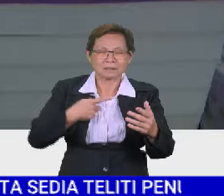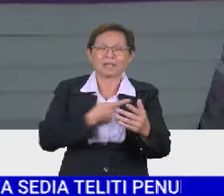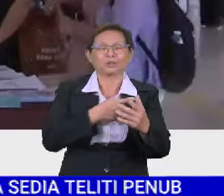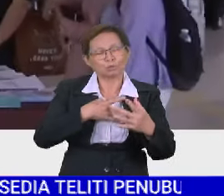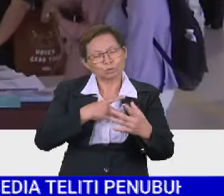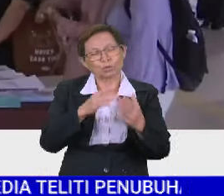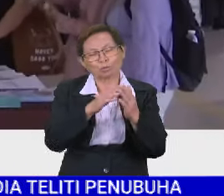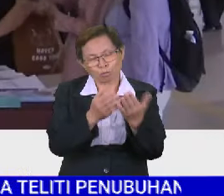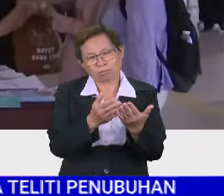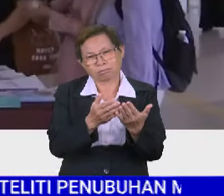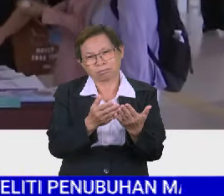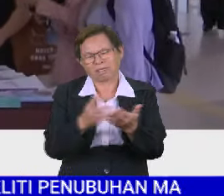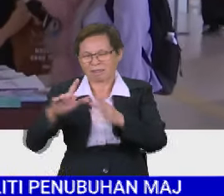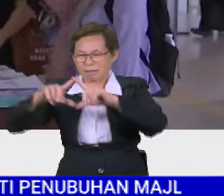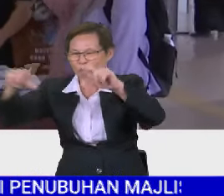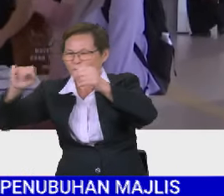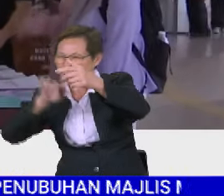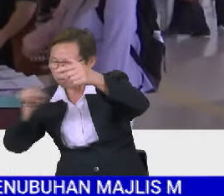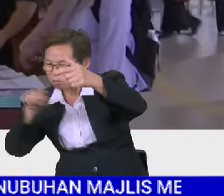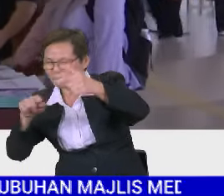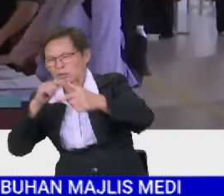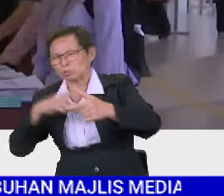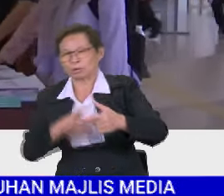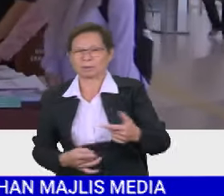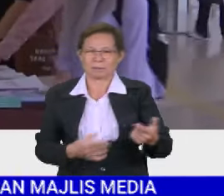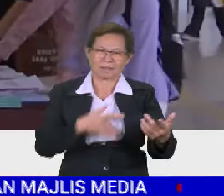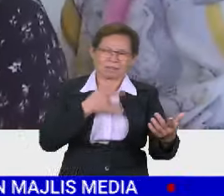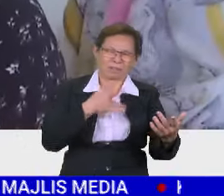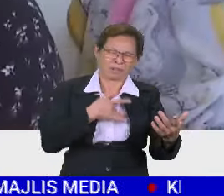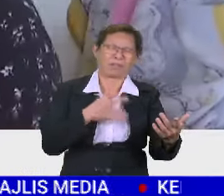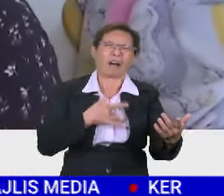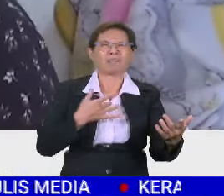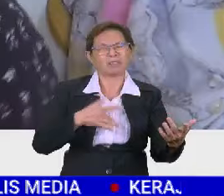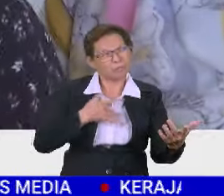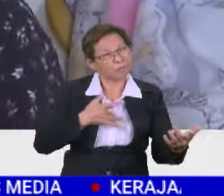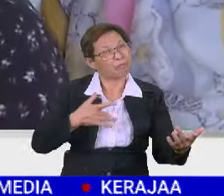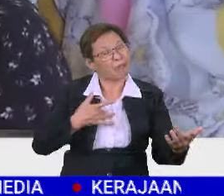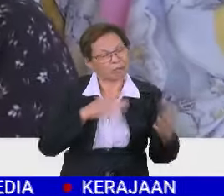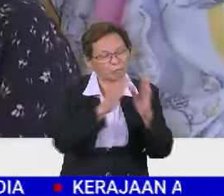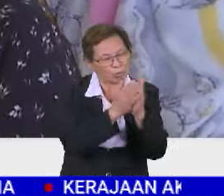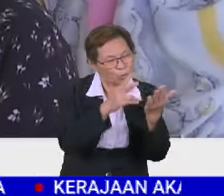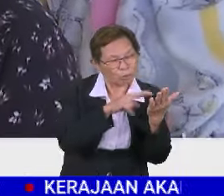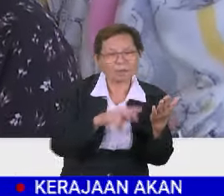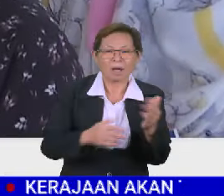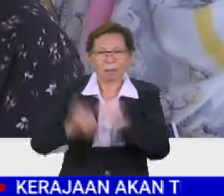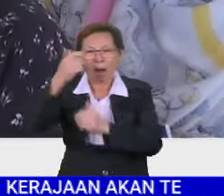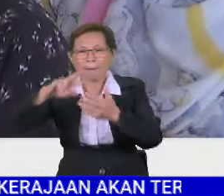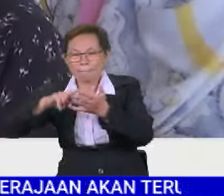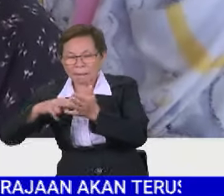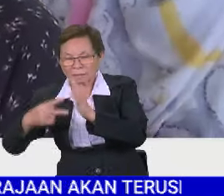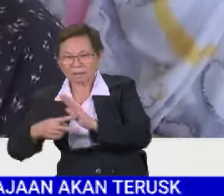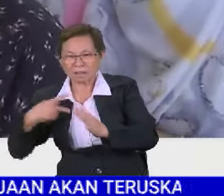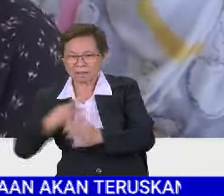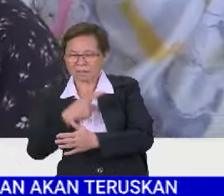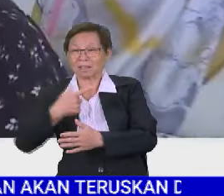fisika lah sebab Kalau mungkin lebih fillah kalau kita baca bermakna untuk kami sampai penulis sebab